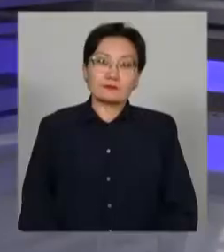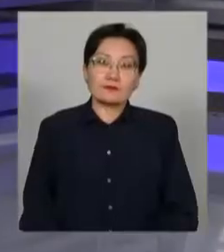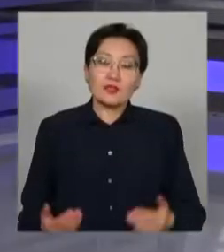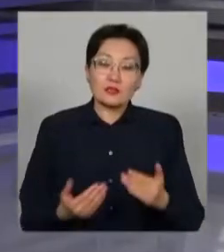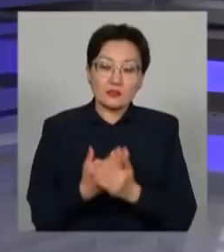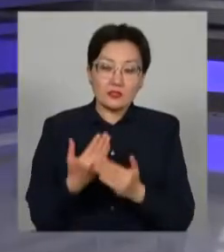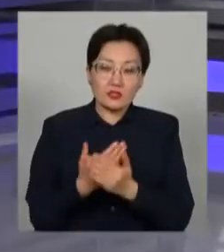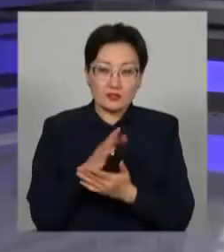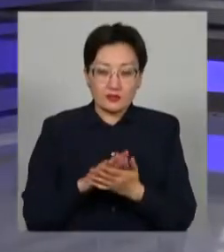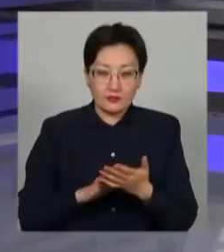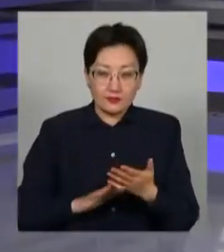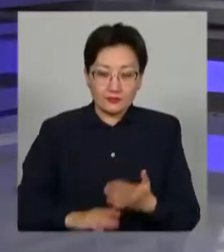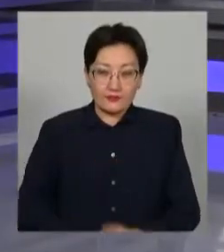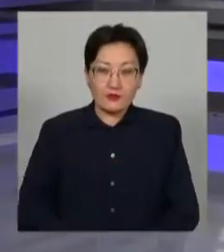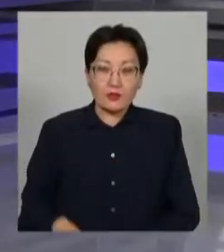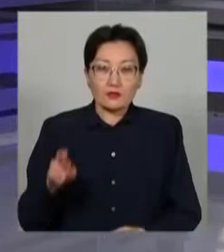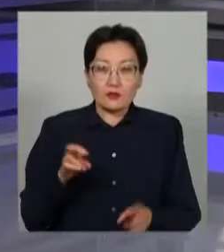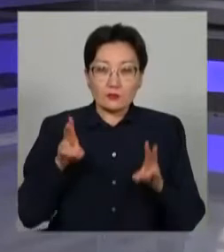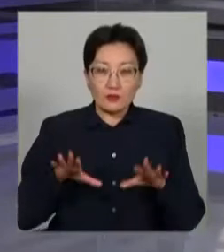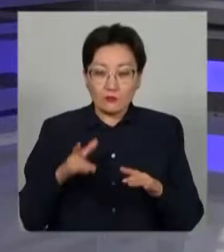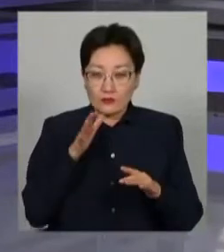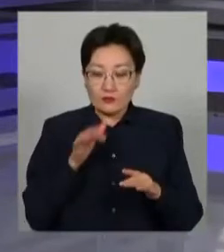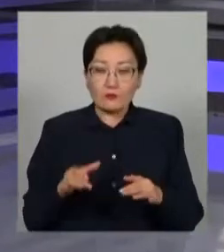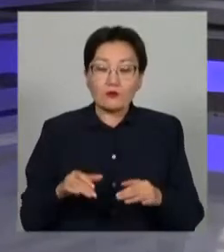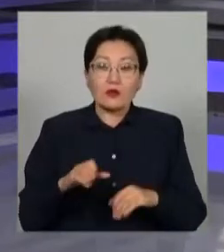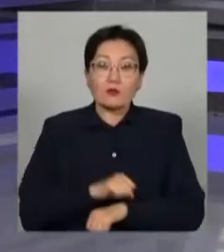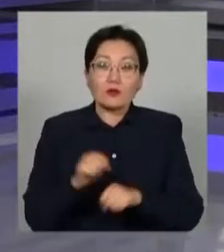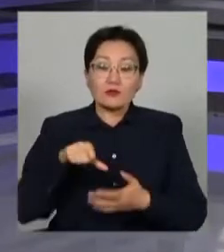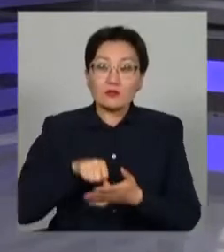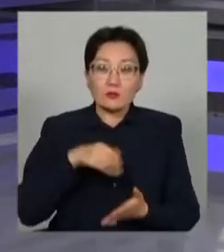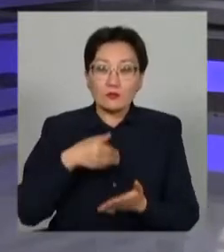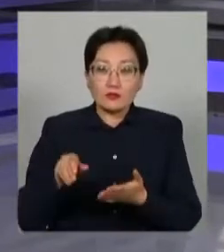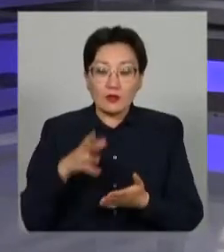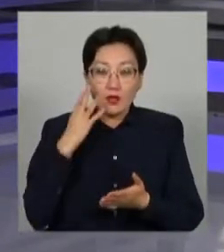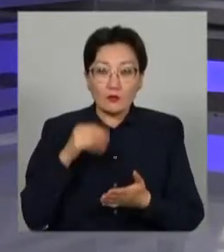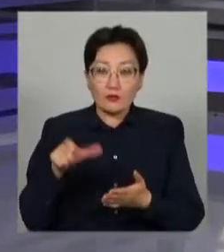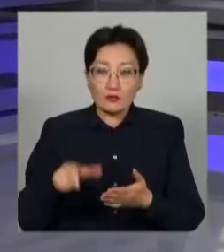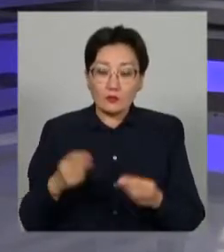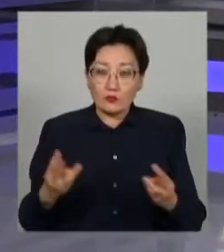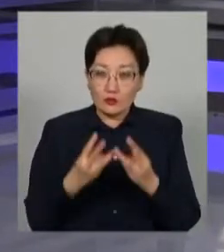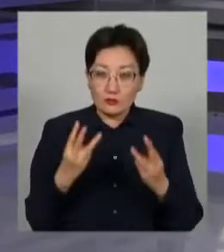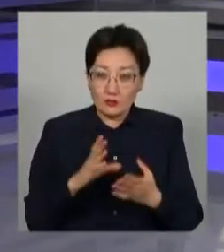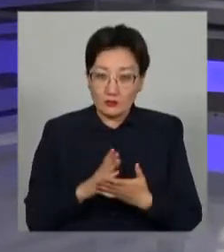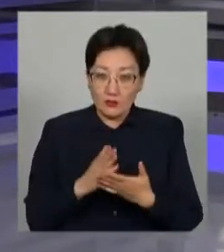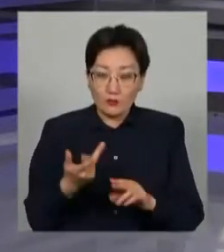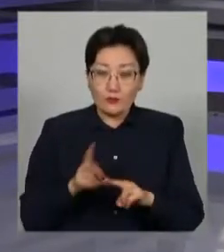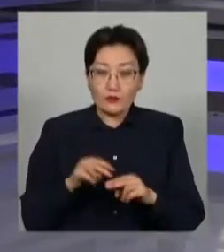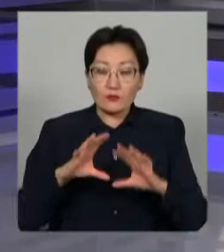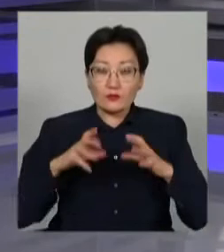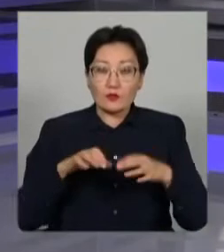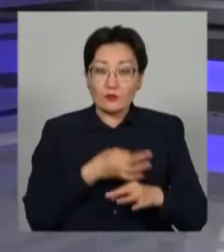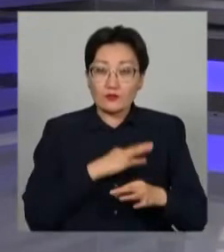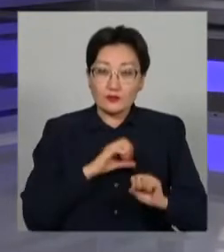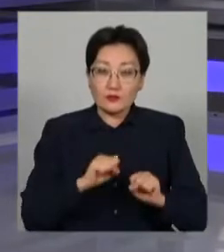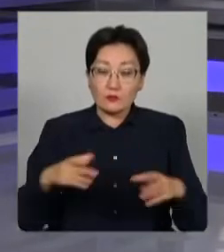Ақпарат легін одындар тізбектейміз. Қаңтар оқиғасы кезінде шеруге қосылудан бас тартқан алматылықты өртеп жіберген. Бұл туралы халықаралық